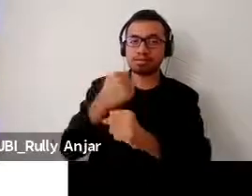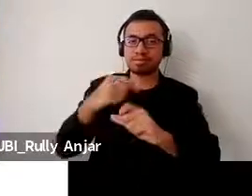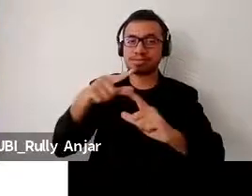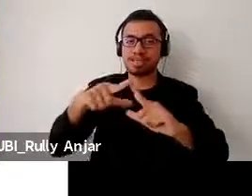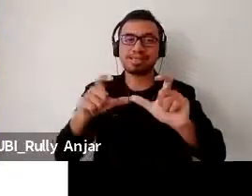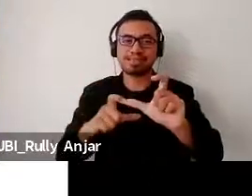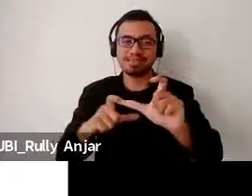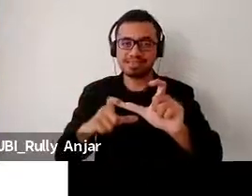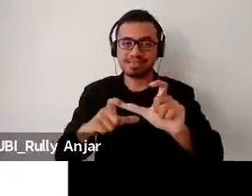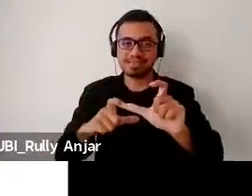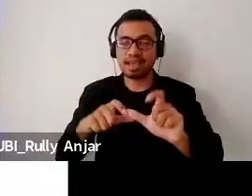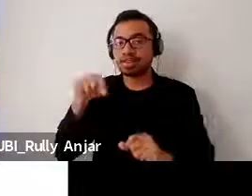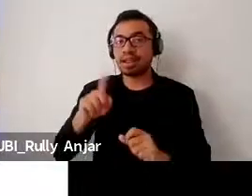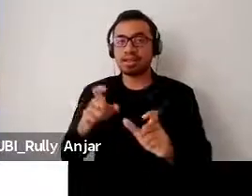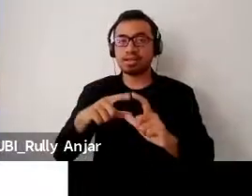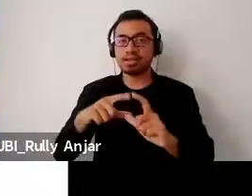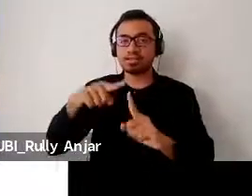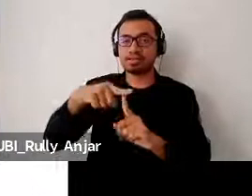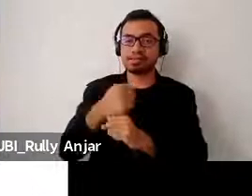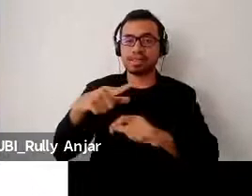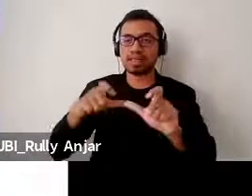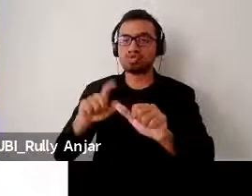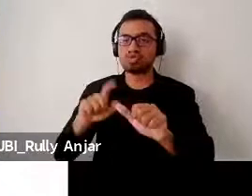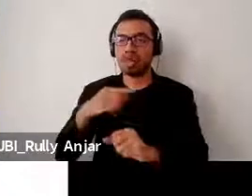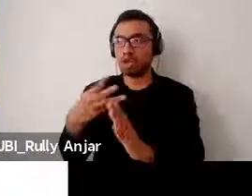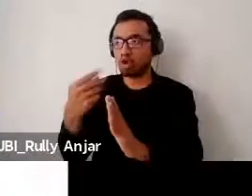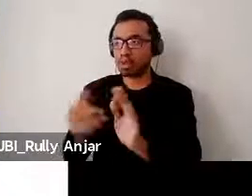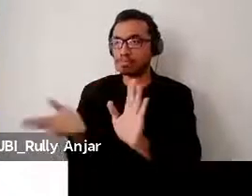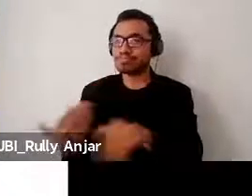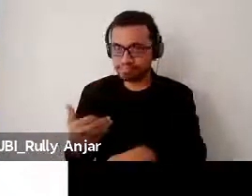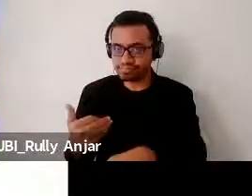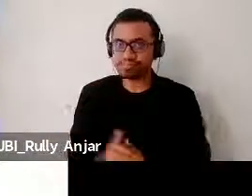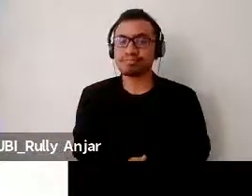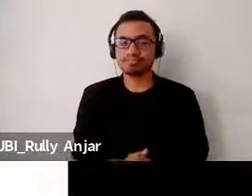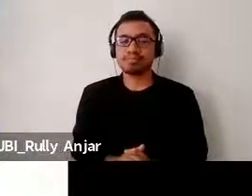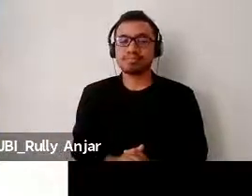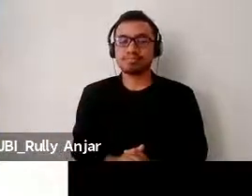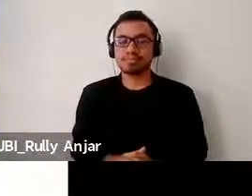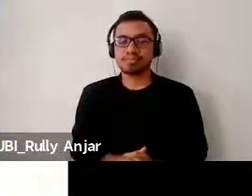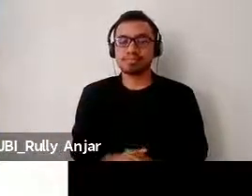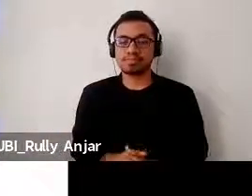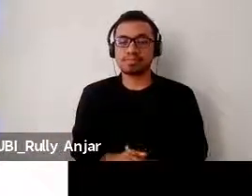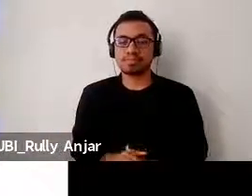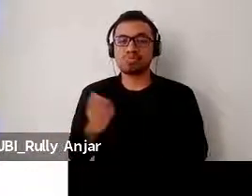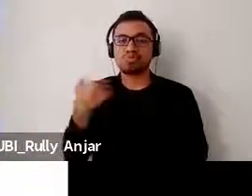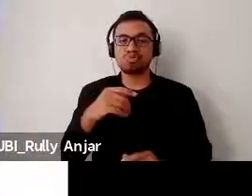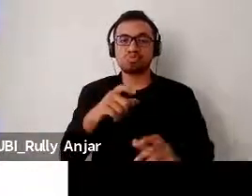satgas pemulihan ekonomi. Jadi kalau dulu gugus tugas percepatan penanganan COVID-19 itu berjalan sendiri, sekarang ada